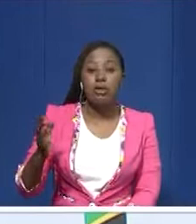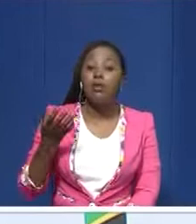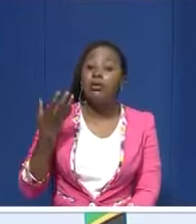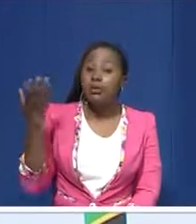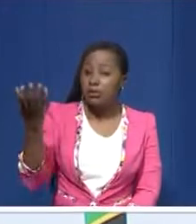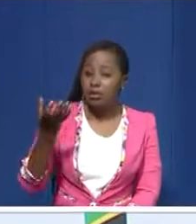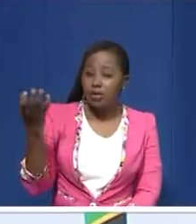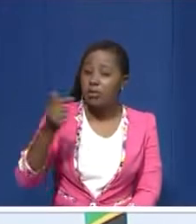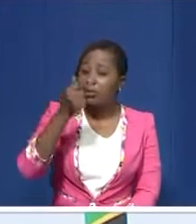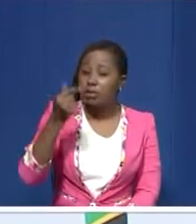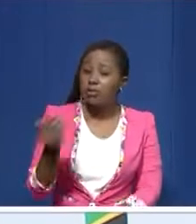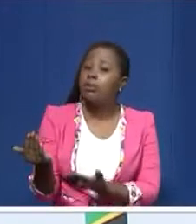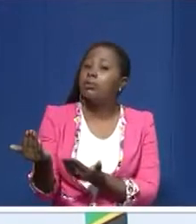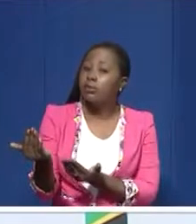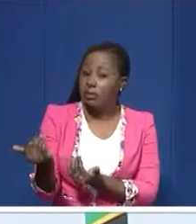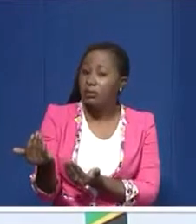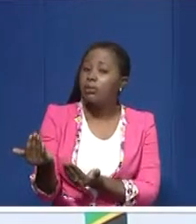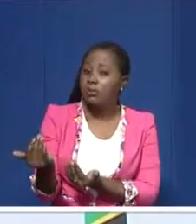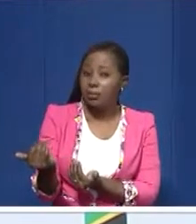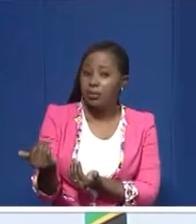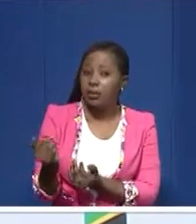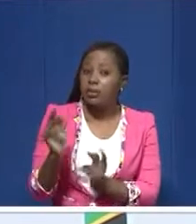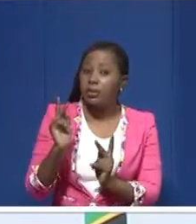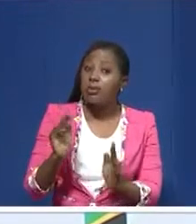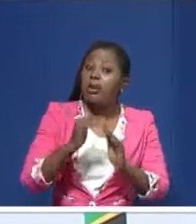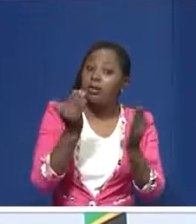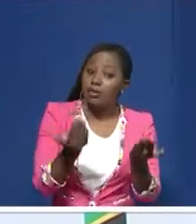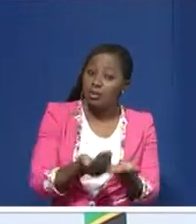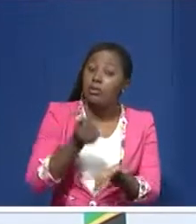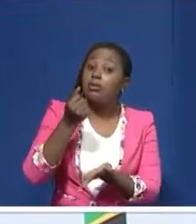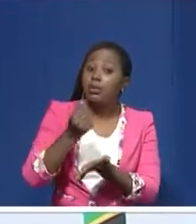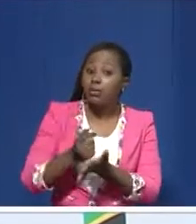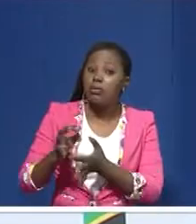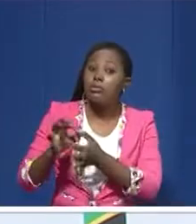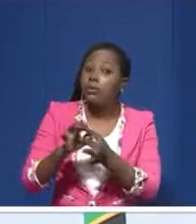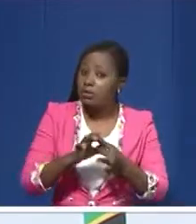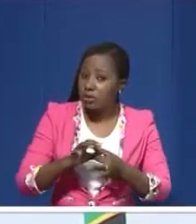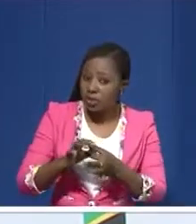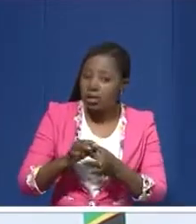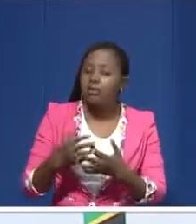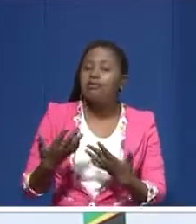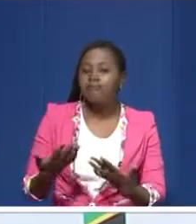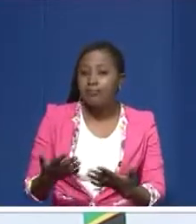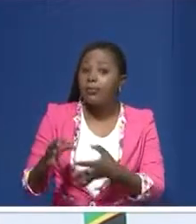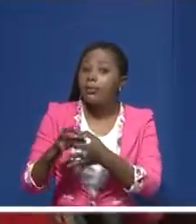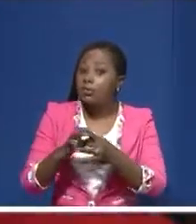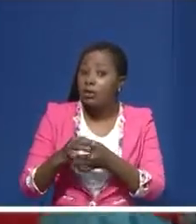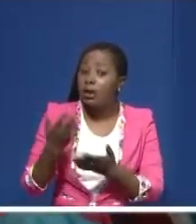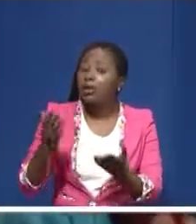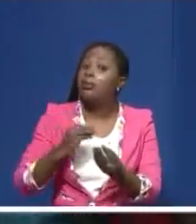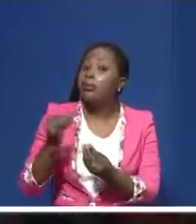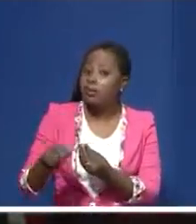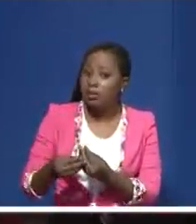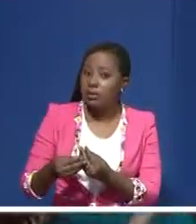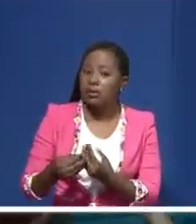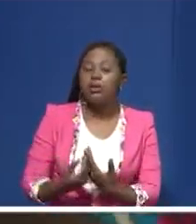wa Tanzania usubiri. Kama vyama vikiamua kushirikiana vitashirikiana namna gani. Kwenye